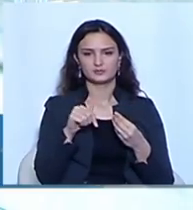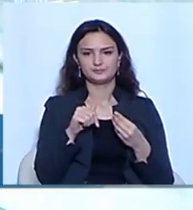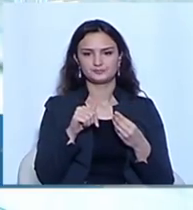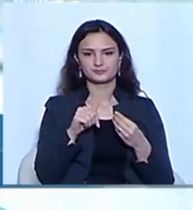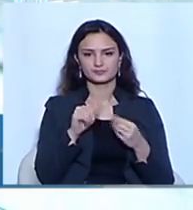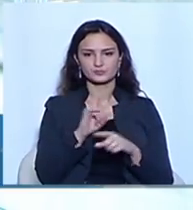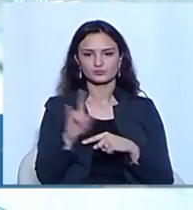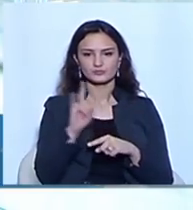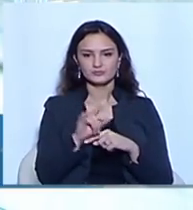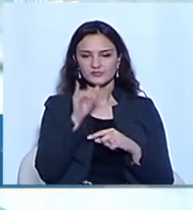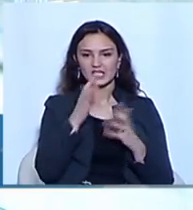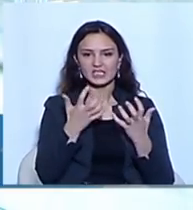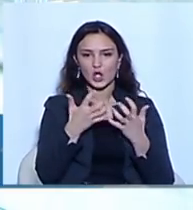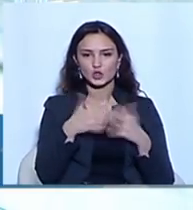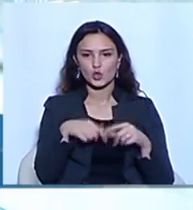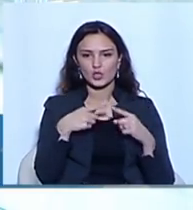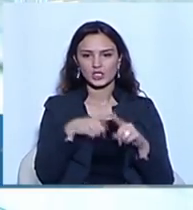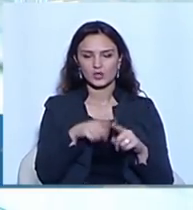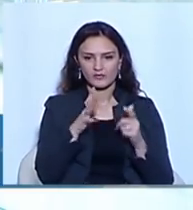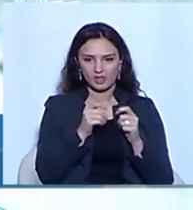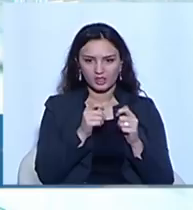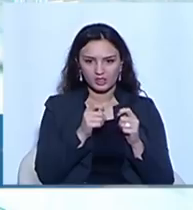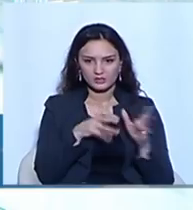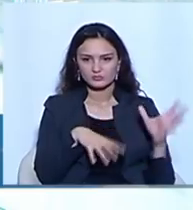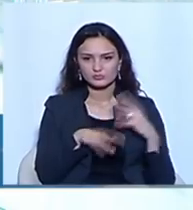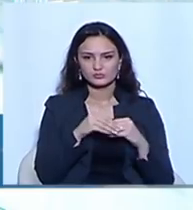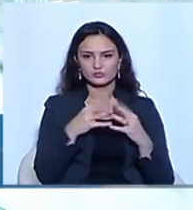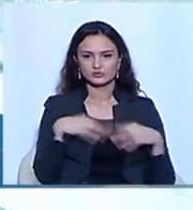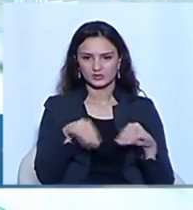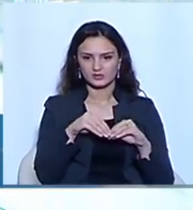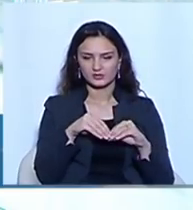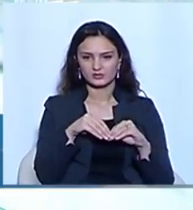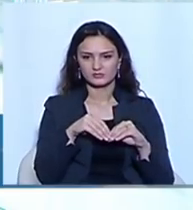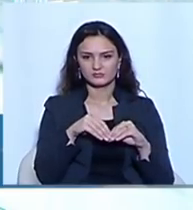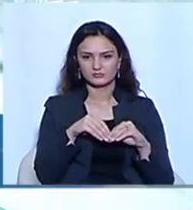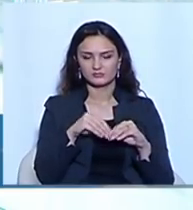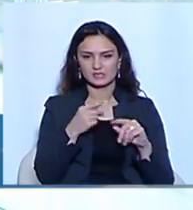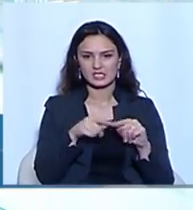აი ამ ტექნოლოგიური გაშუალებების გამო და რაღაცა ესეთი